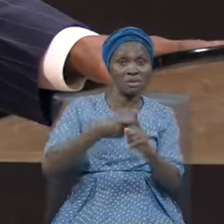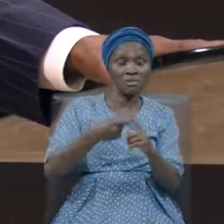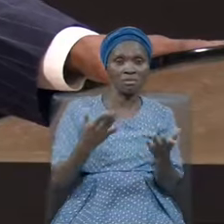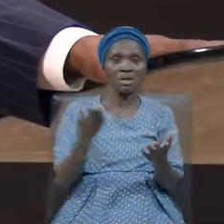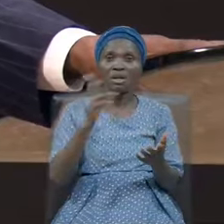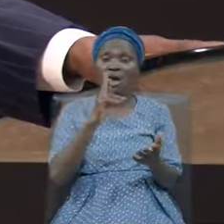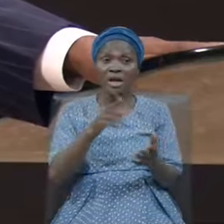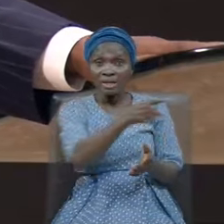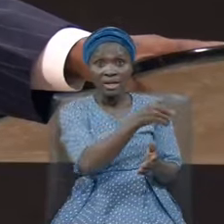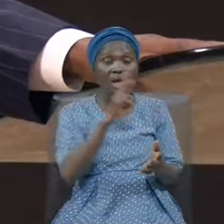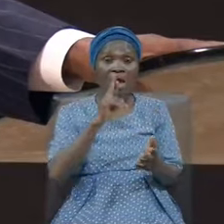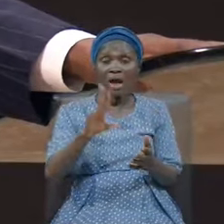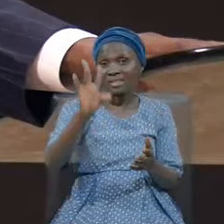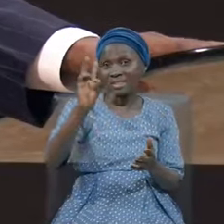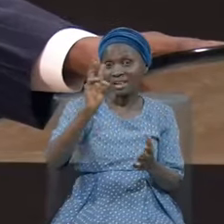Là-bas,